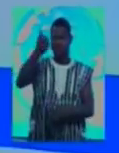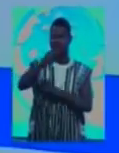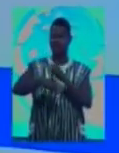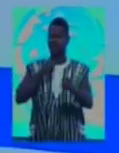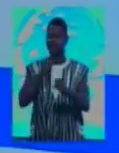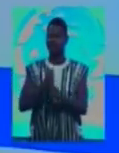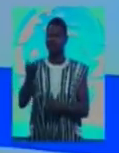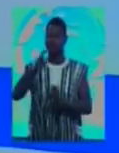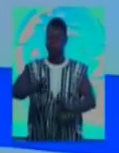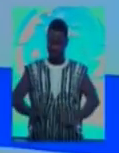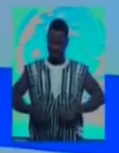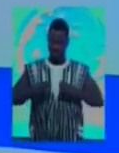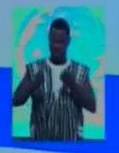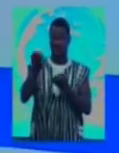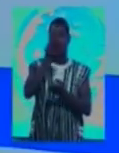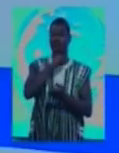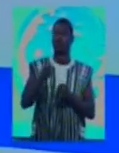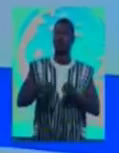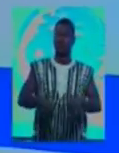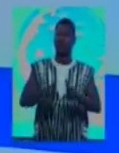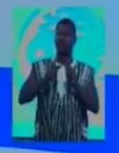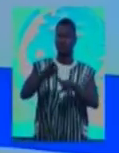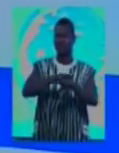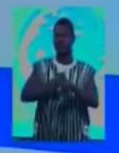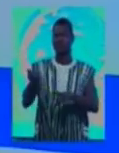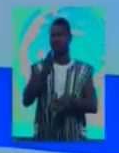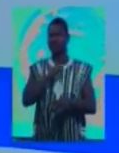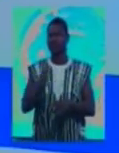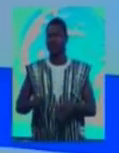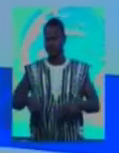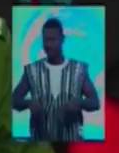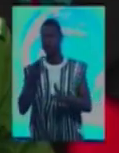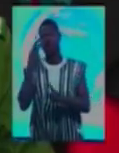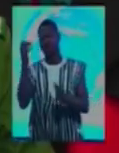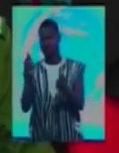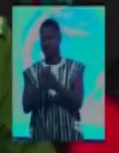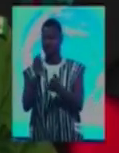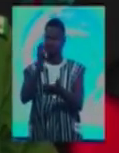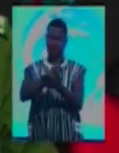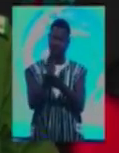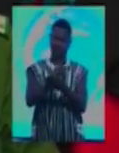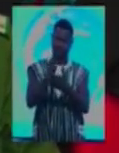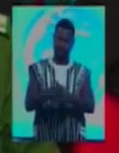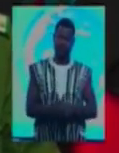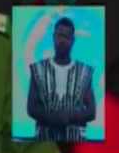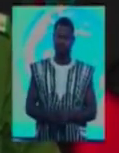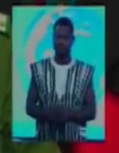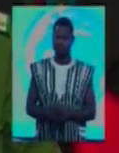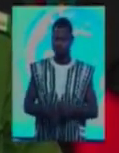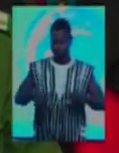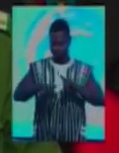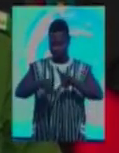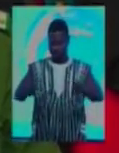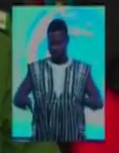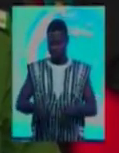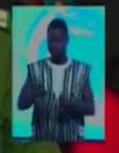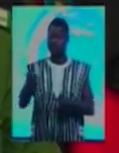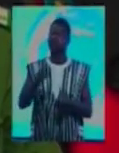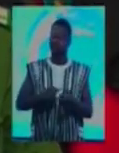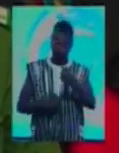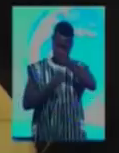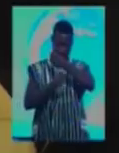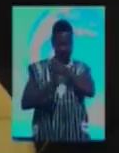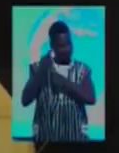de bilan sur le chemin parcouru. Pascal Canet. les aires protégées à l'honneur du